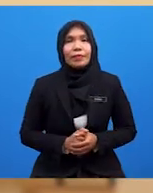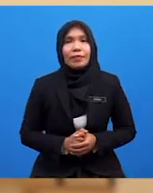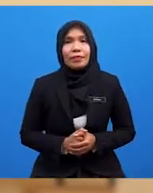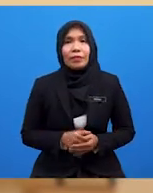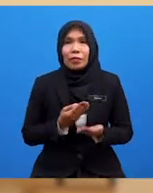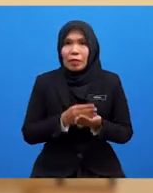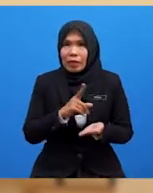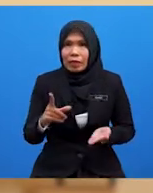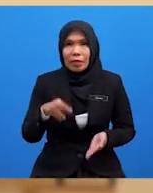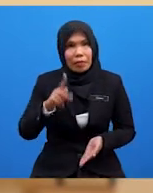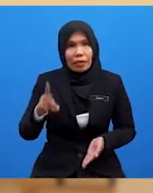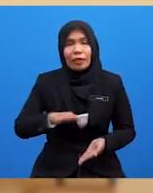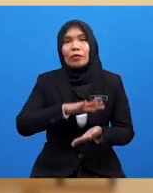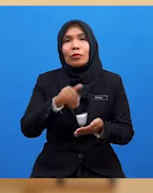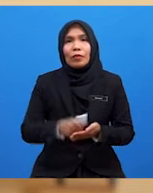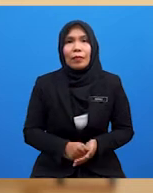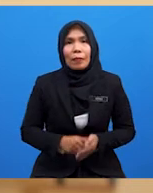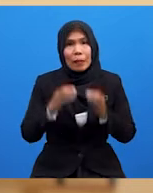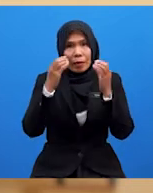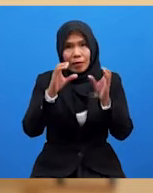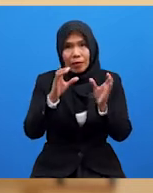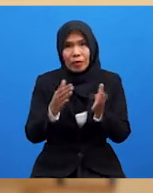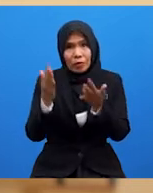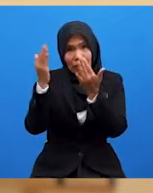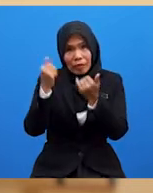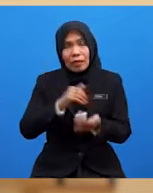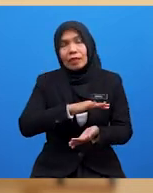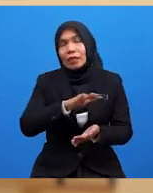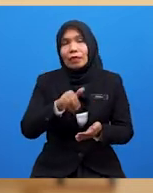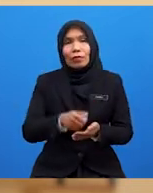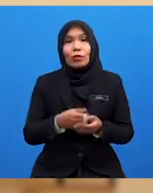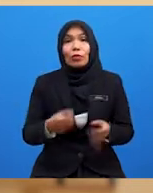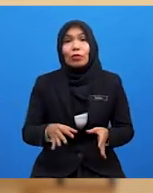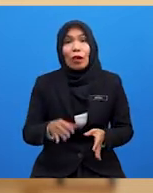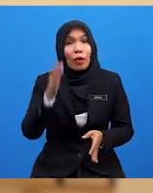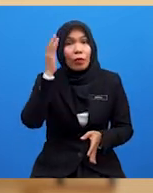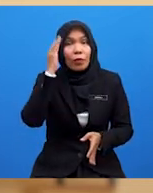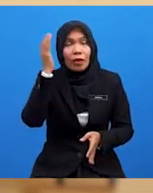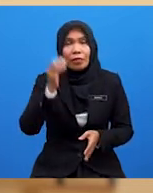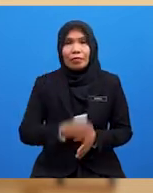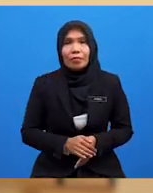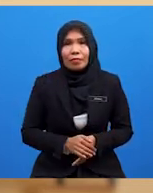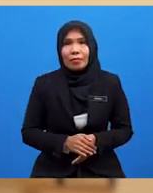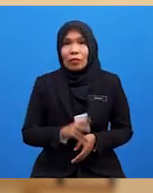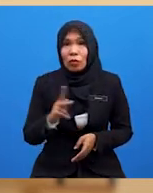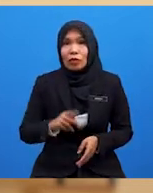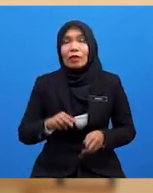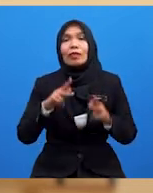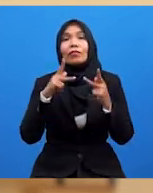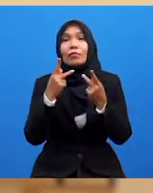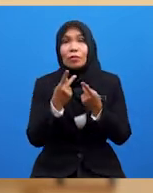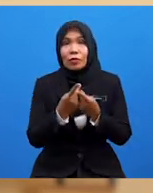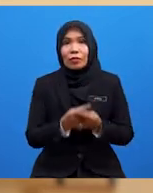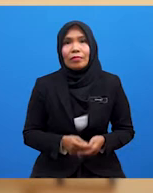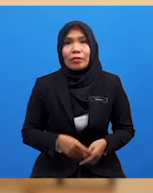Baiklah pelajar sekalian, cikgu harap semua pelajar telah memahami konsep kata tugas, kelompok